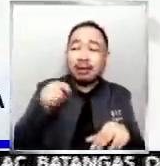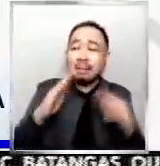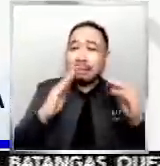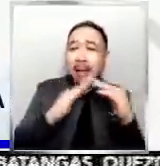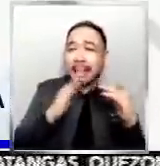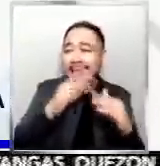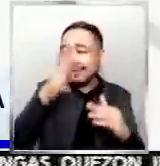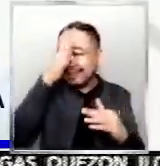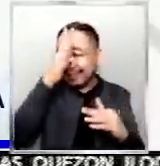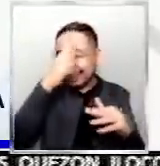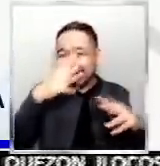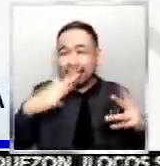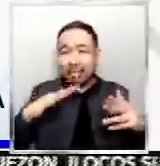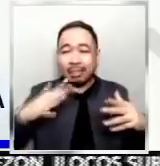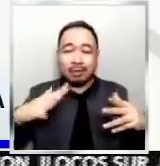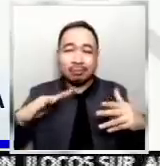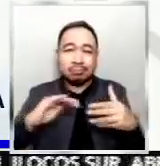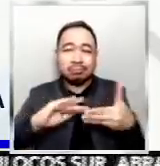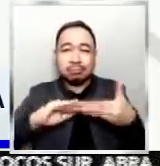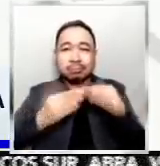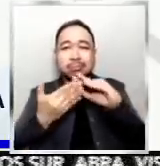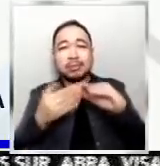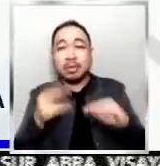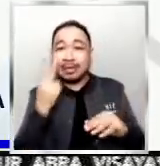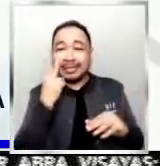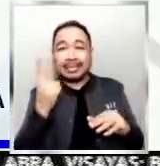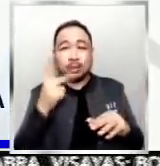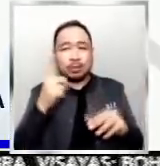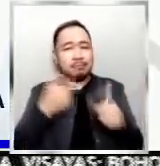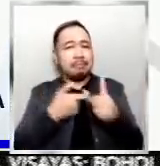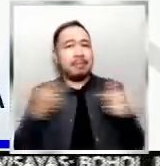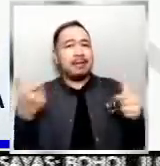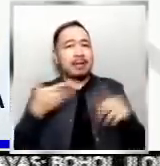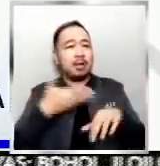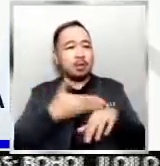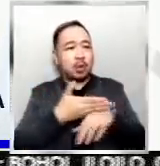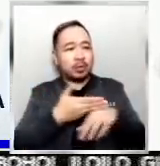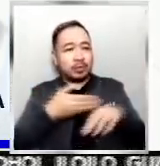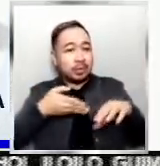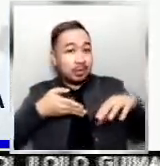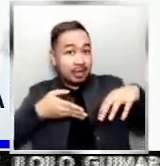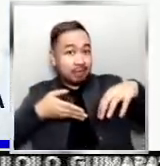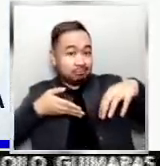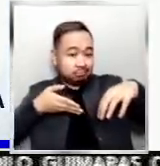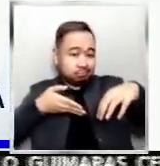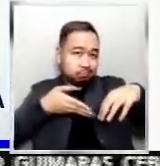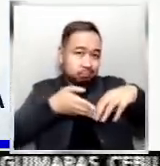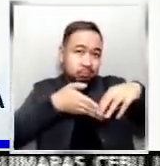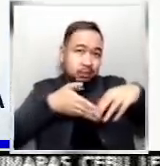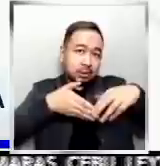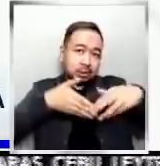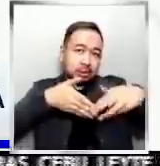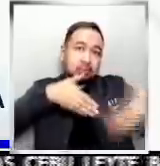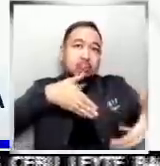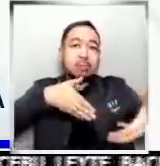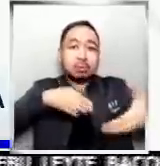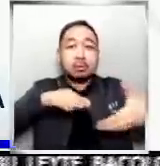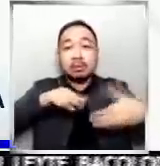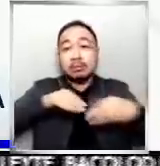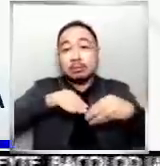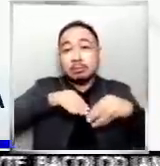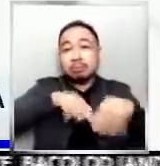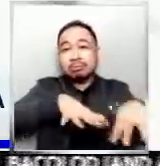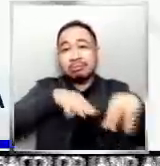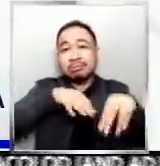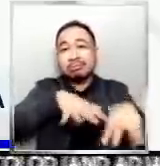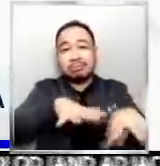May tumamang malaking troso sa paanan ng isa sa mga bahay, kaya tuluyan na itong tumagilid at tinangay ng rumaragas ang baha. Dalang